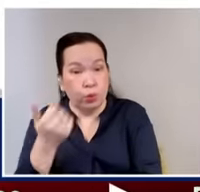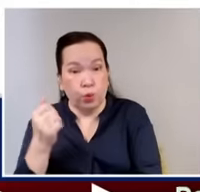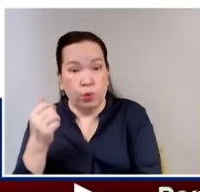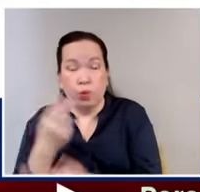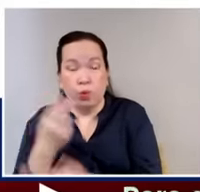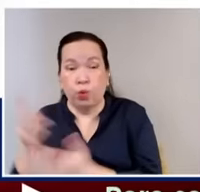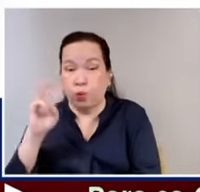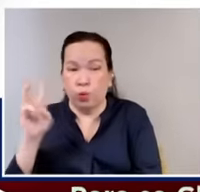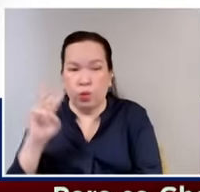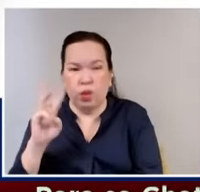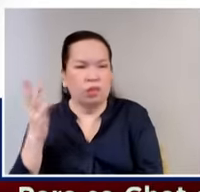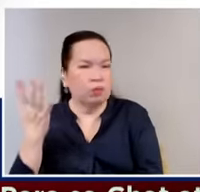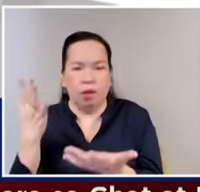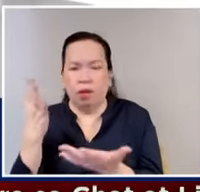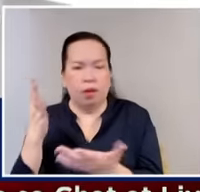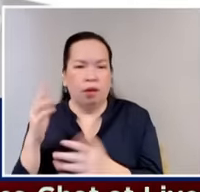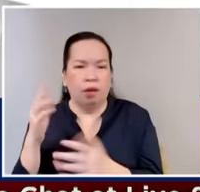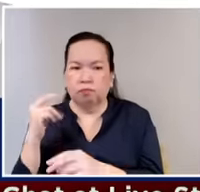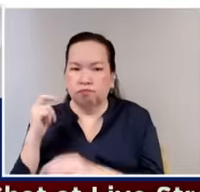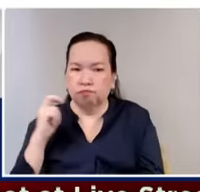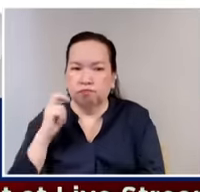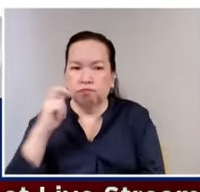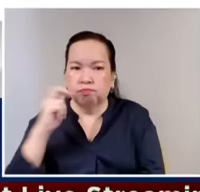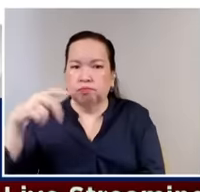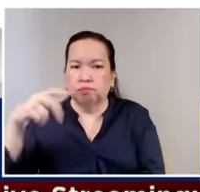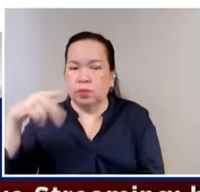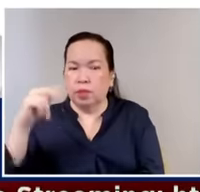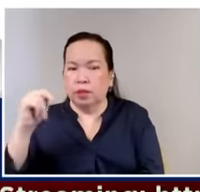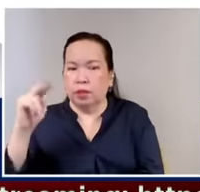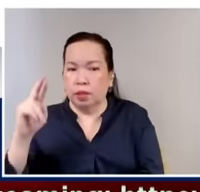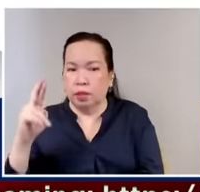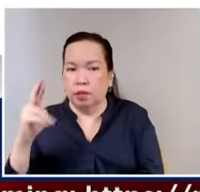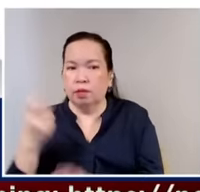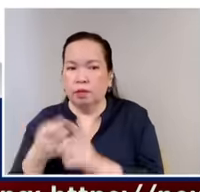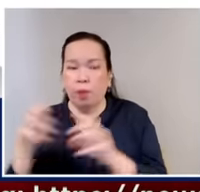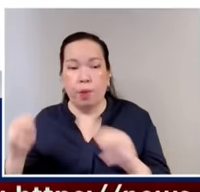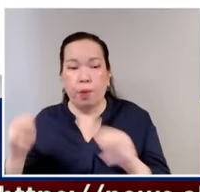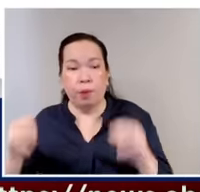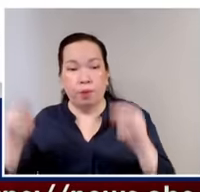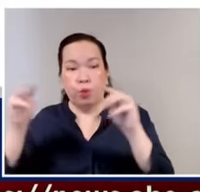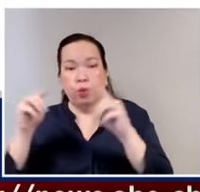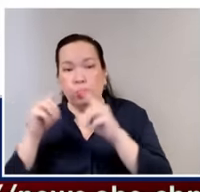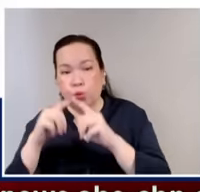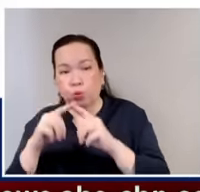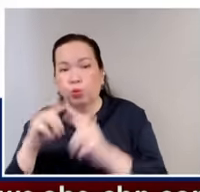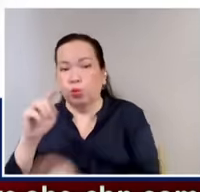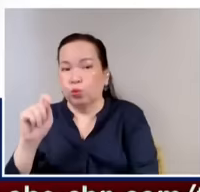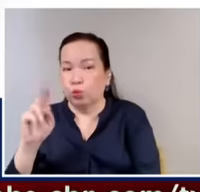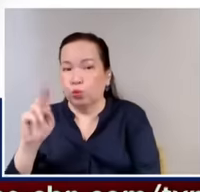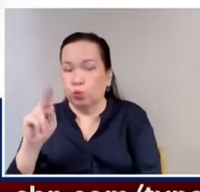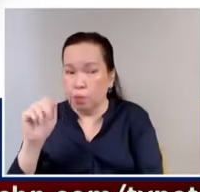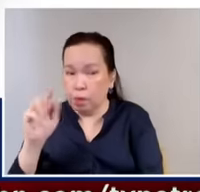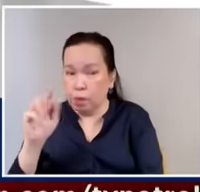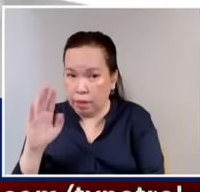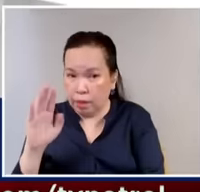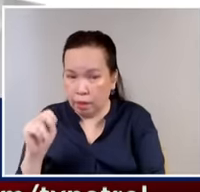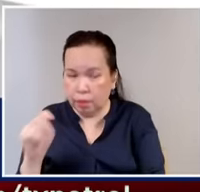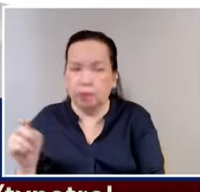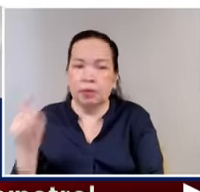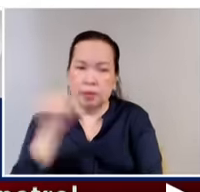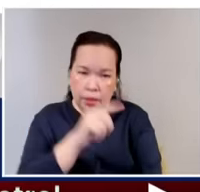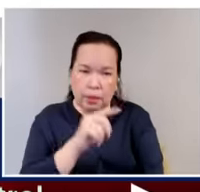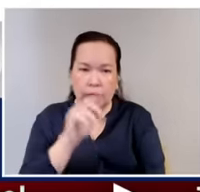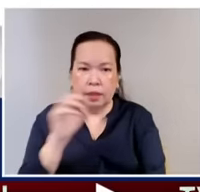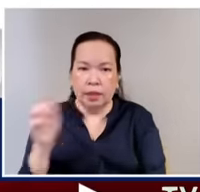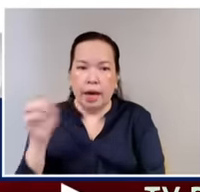ang mga biyahe ng PNR mula Governor Pascual sa Malabon papuntang Tutuban at Tutuban papuntang Alabang. Ito ay para bigyang daan